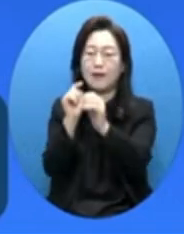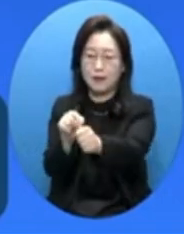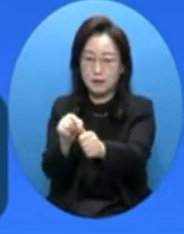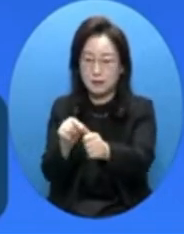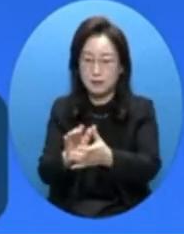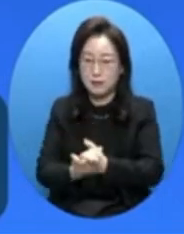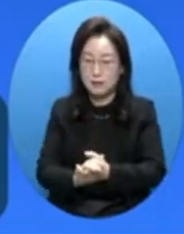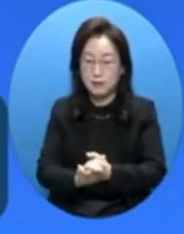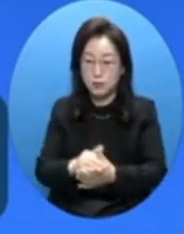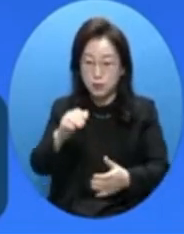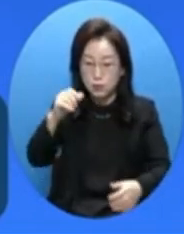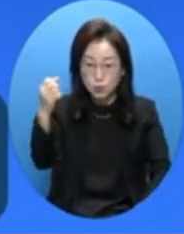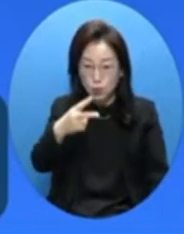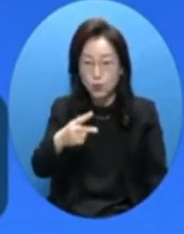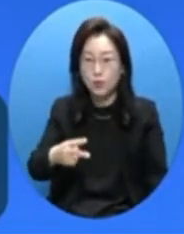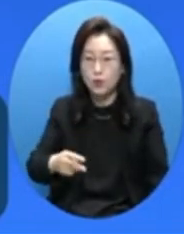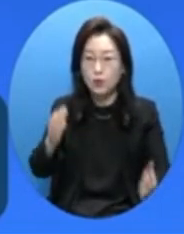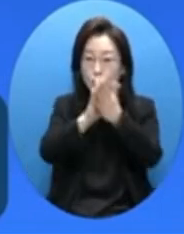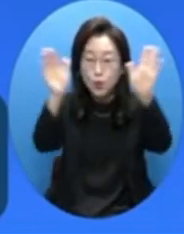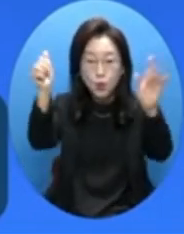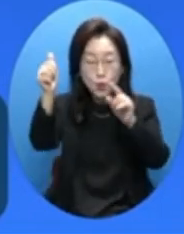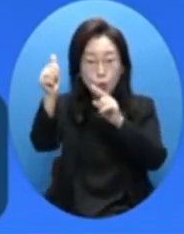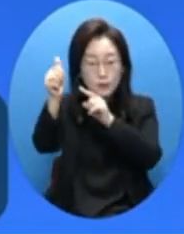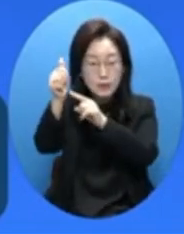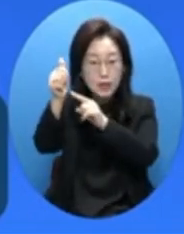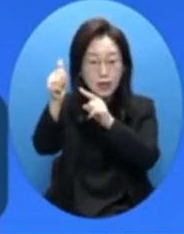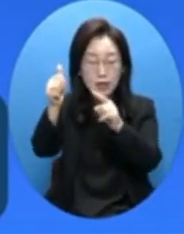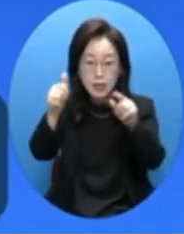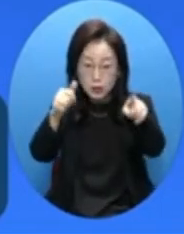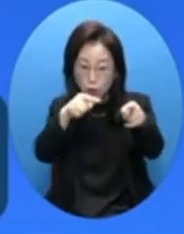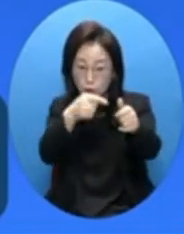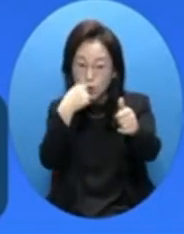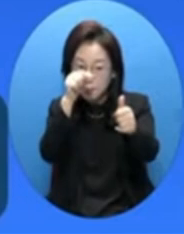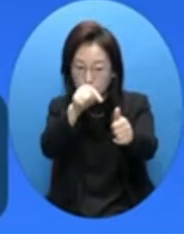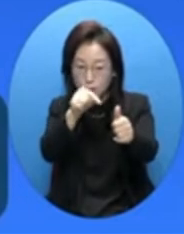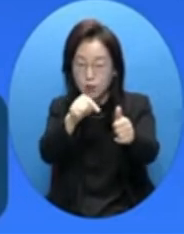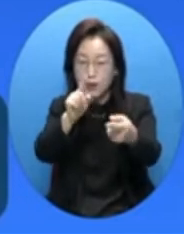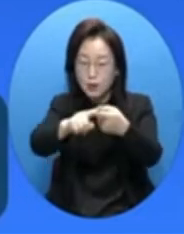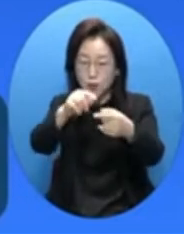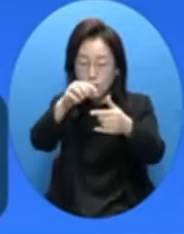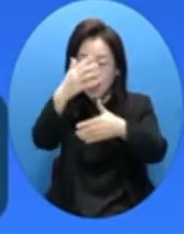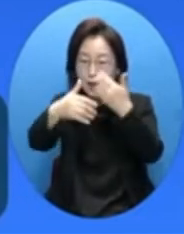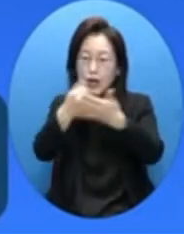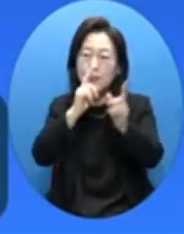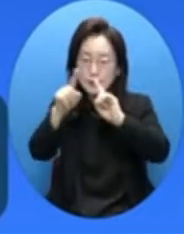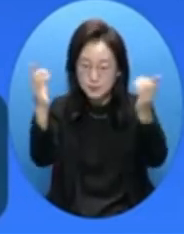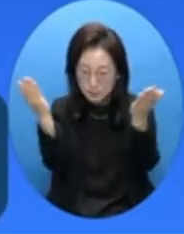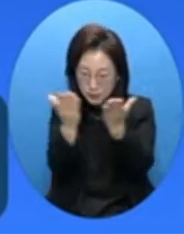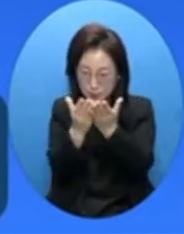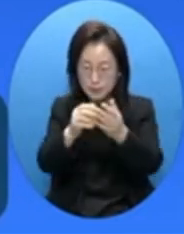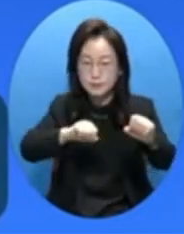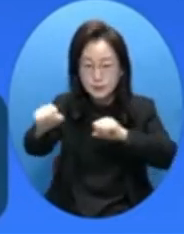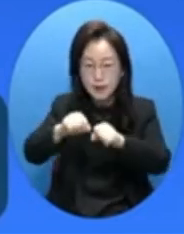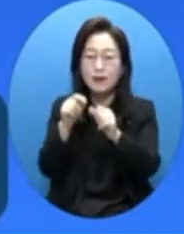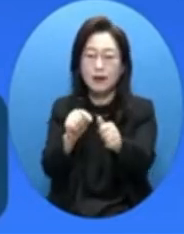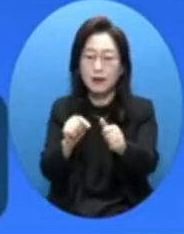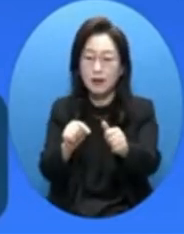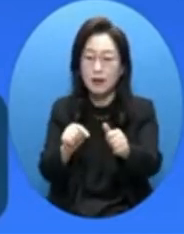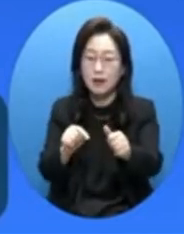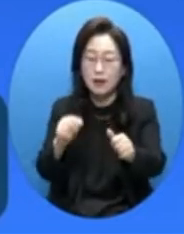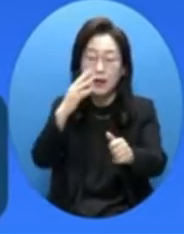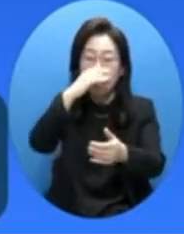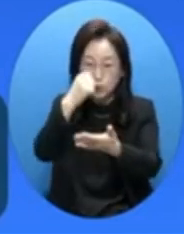담대하라이어서 말씀하십니다 모세가 내게 명령한 율법 하나님 말씀을 다 지켜 행하라 그래야